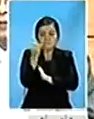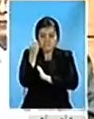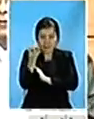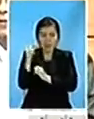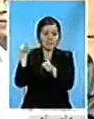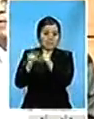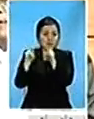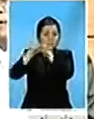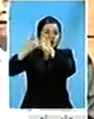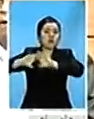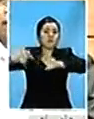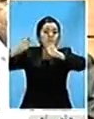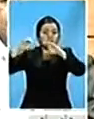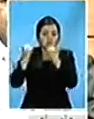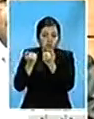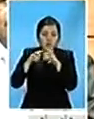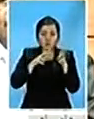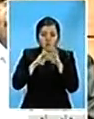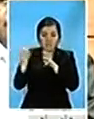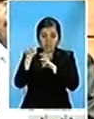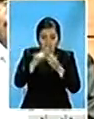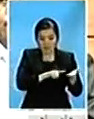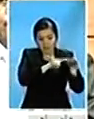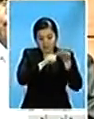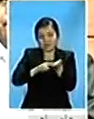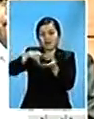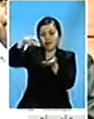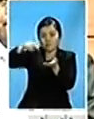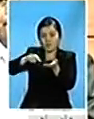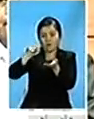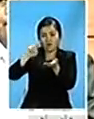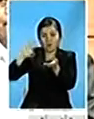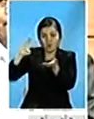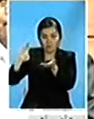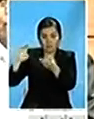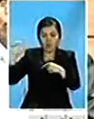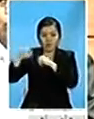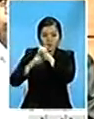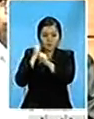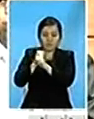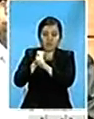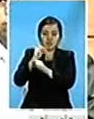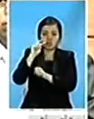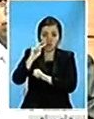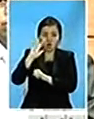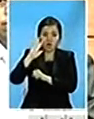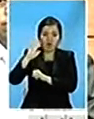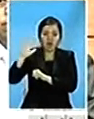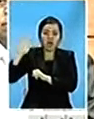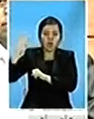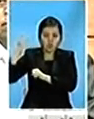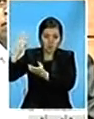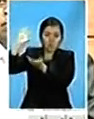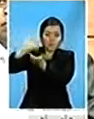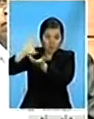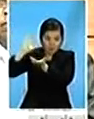าลนี้ผ่านร่างพระราชบัญญัติงบประมาณปี2566ฉบับที่เรากำลังพิจารณาอยู่ 2.1 ล้านล้านบาทล้วน